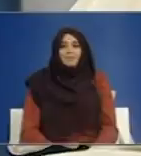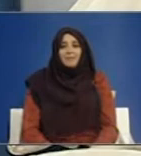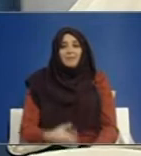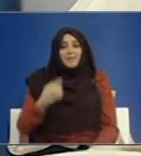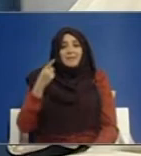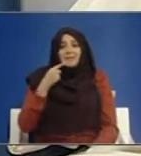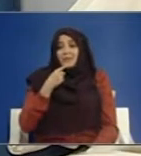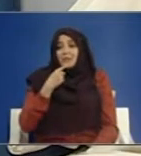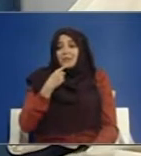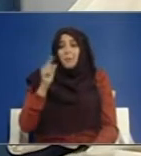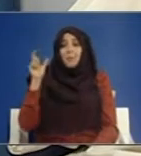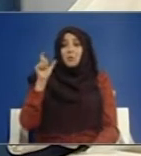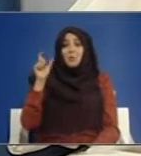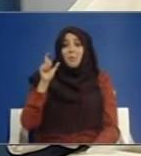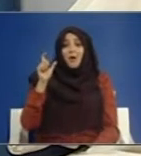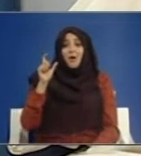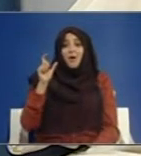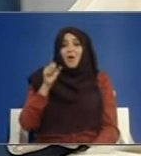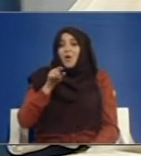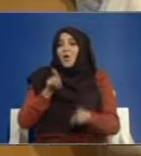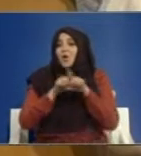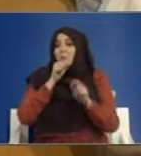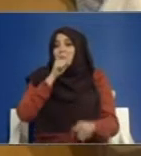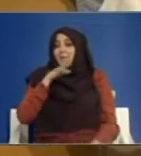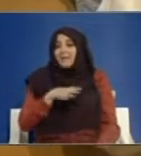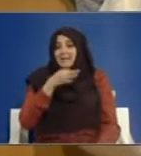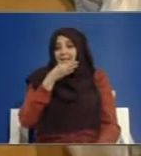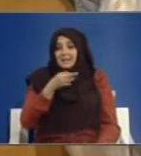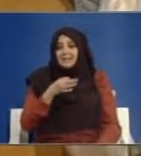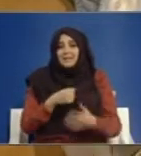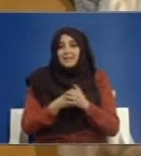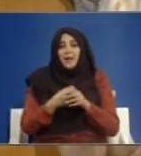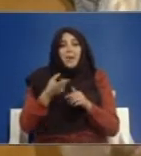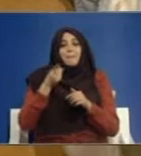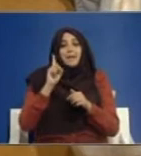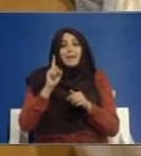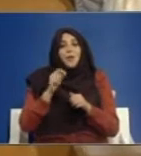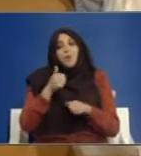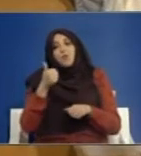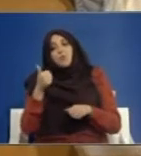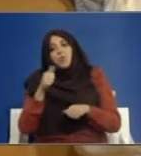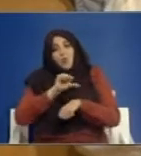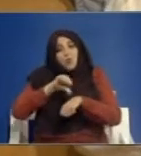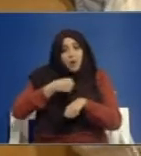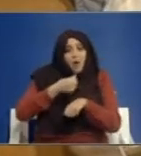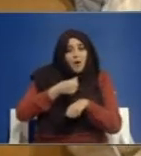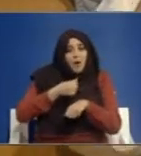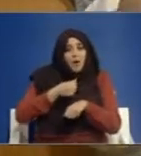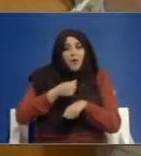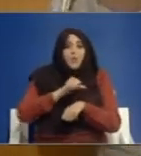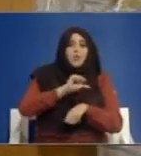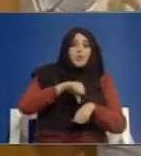فلذلك المؤمن كما عبر عنه النبي صلى الله عليه وسلم قال: ولكن يا حنظلة ساعة وساعة، ساعة يحس